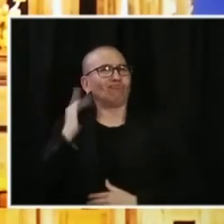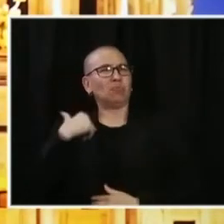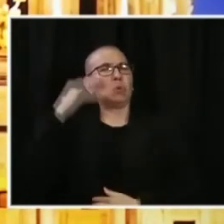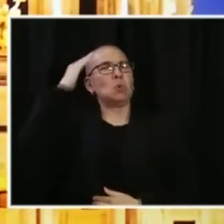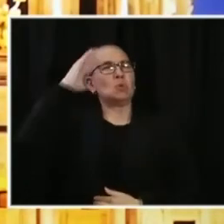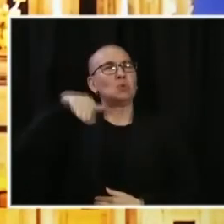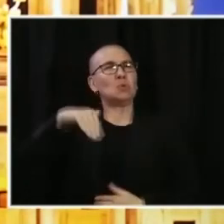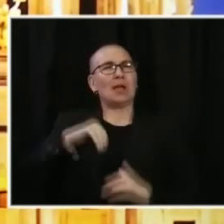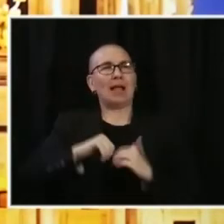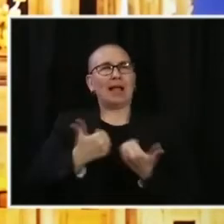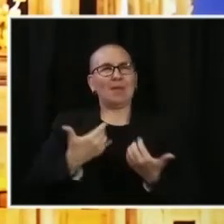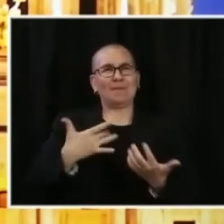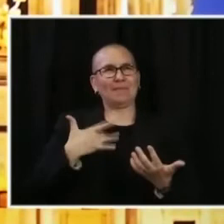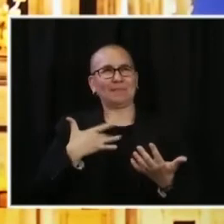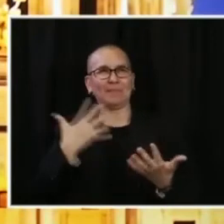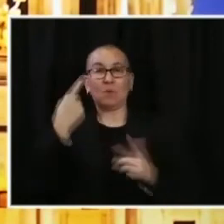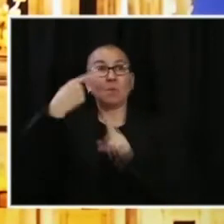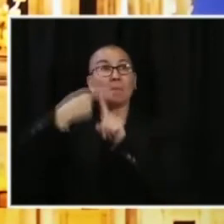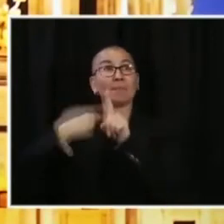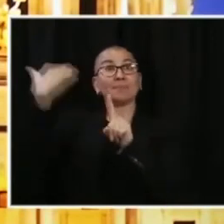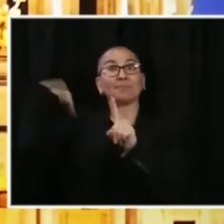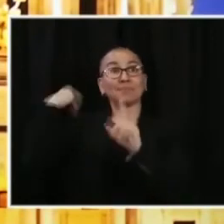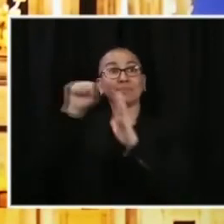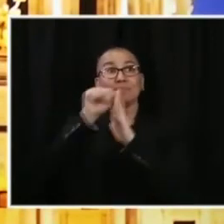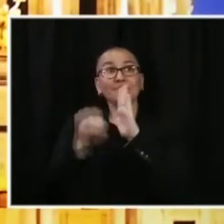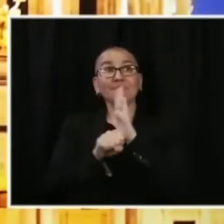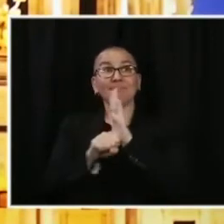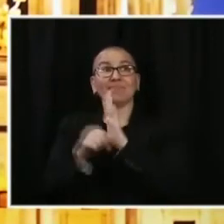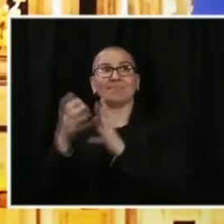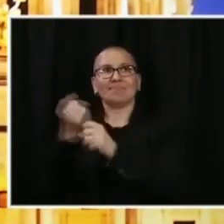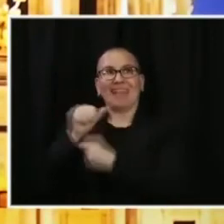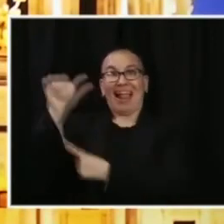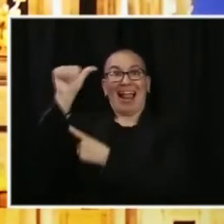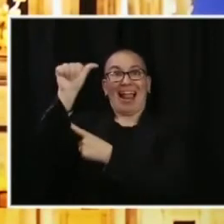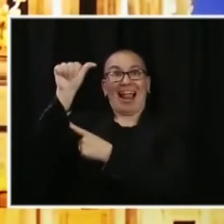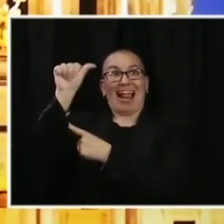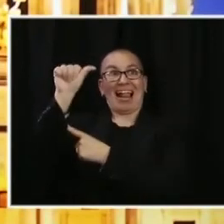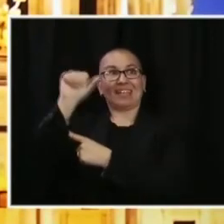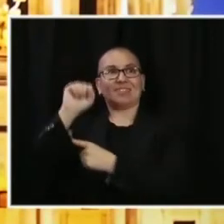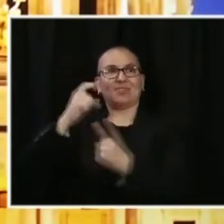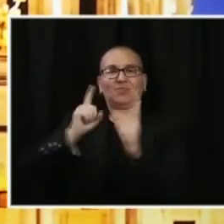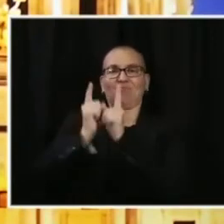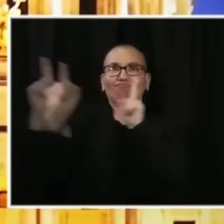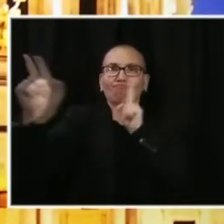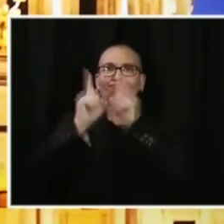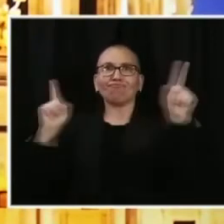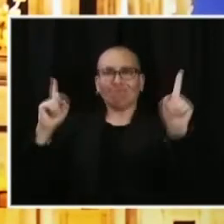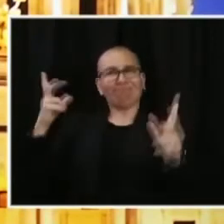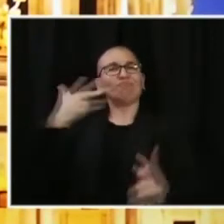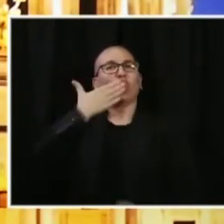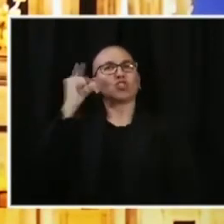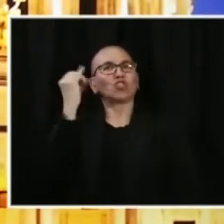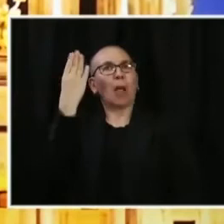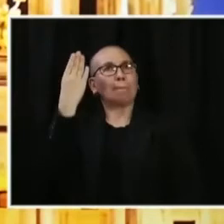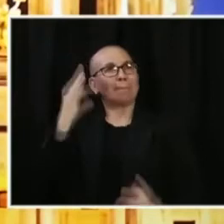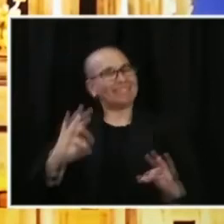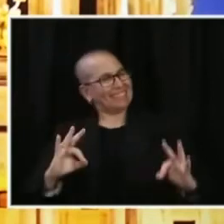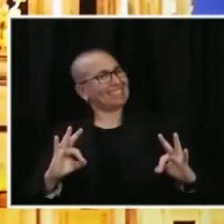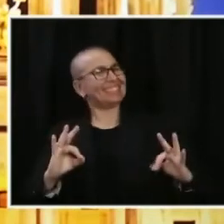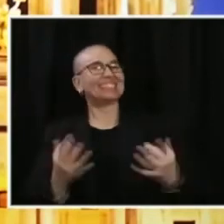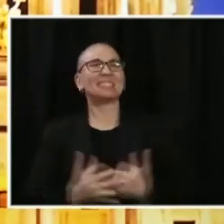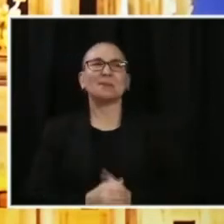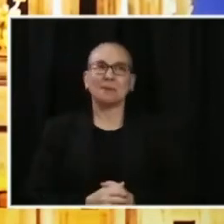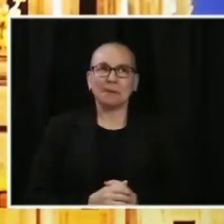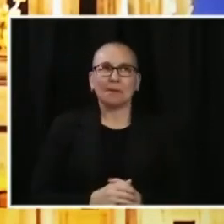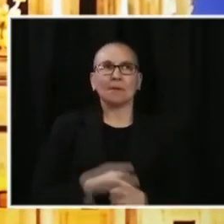tôi nhớ tôi này khu khu này khu nhà thôi là thôi là của nhớ bố mình chỉ cho. Hãy để xem cho khối này nhớ dùng cho là nhớ nó. Lúc thì thôi là nó